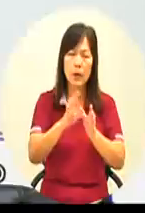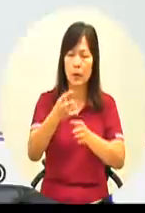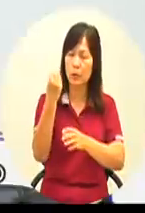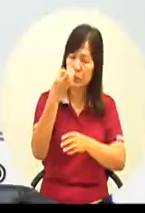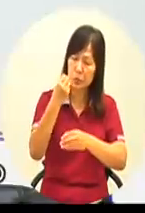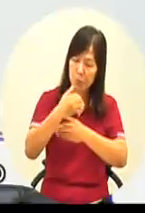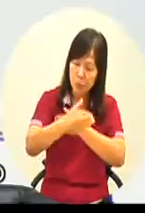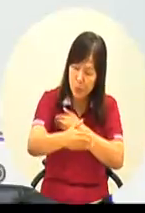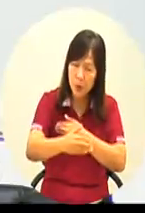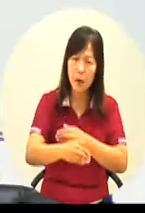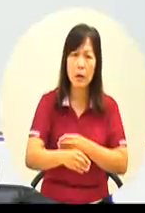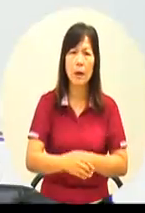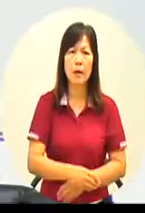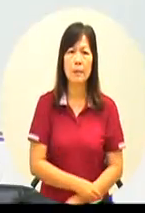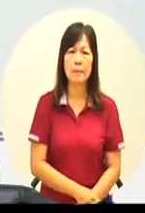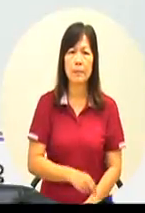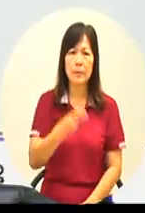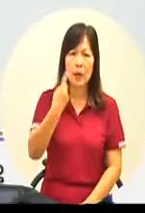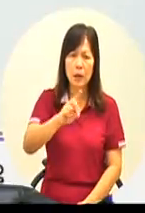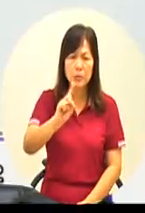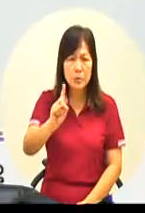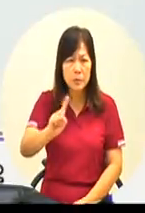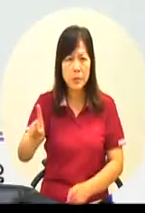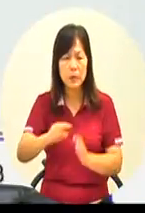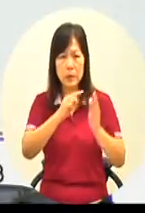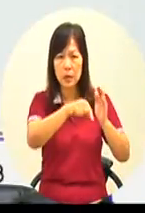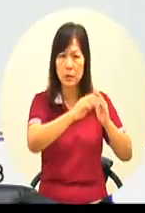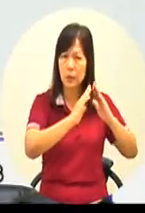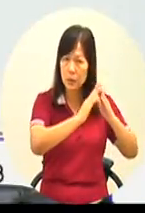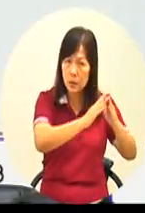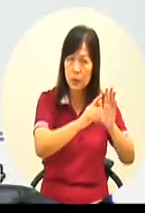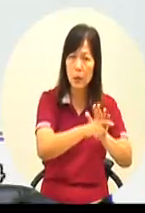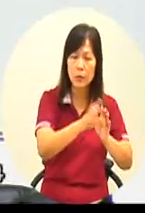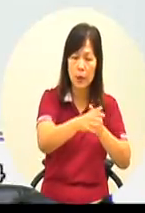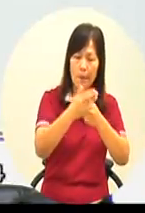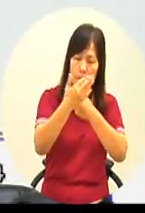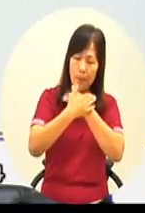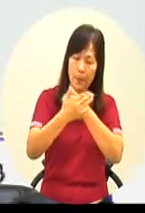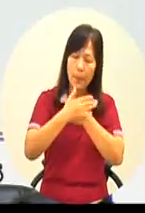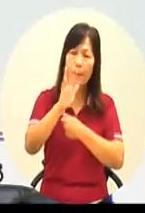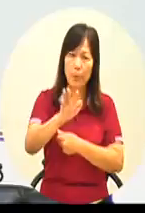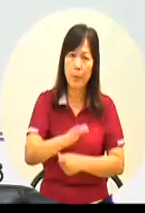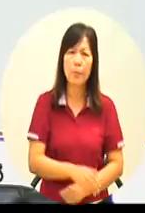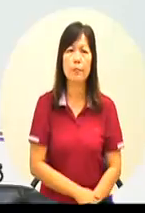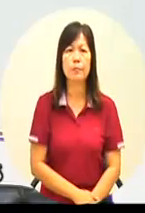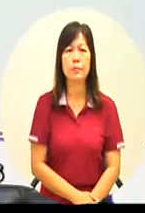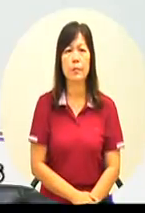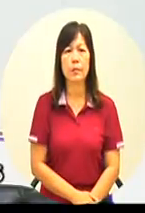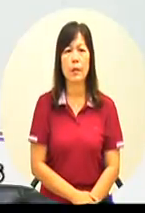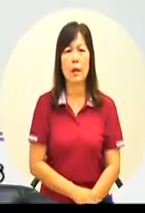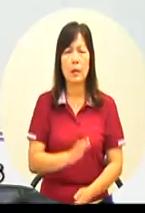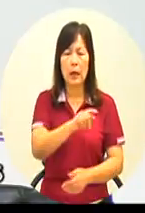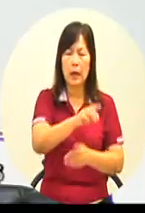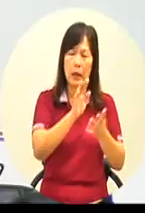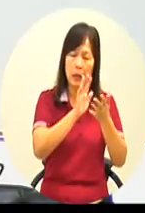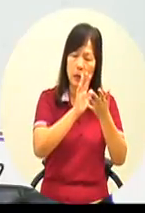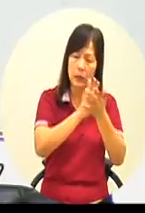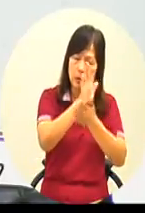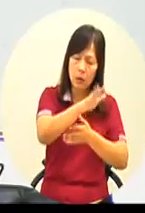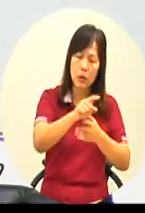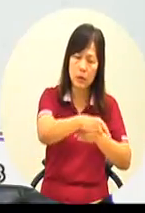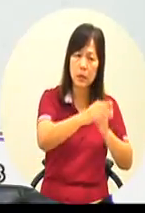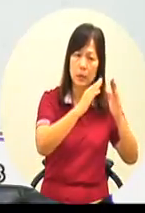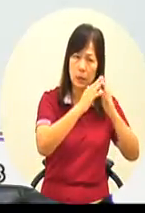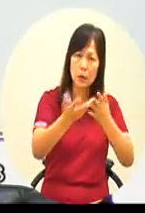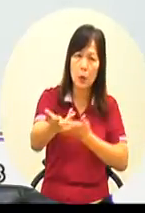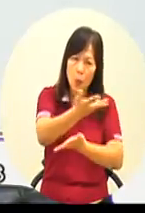进展？那还有，我们是不是有这些城市高层的互访？那未来我们在这些城市的互动上，